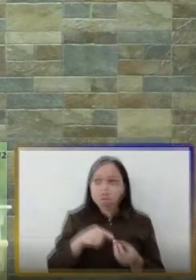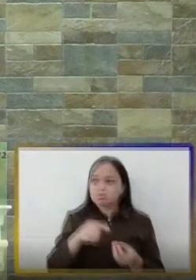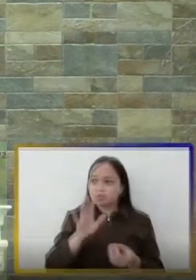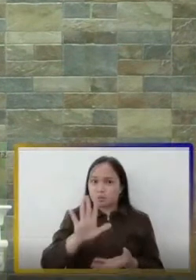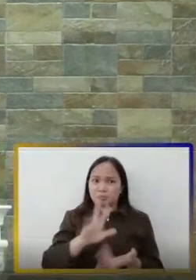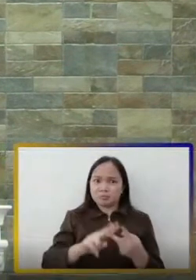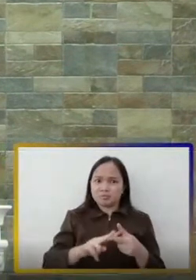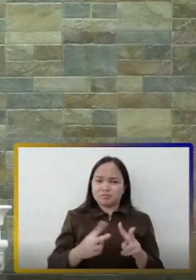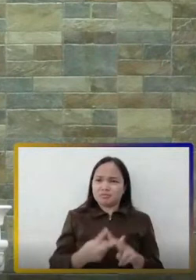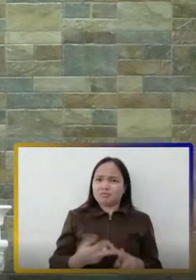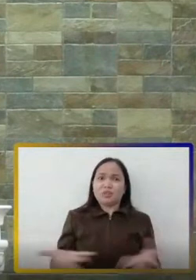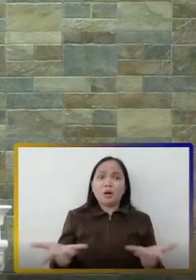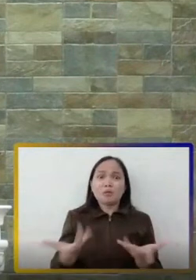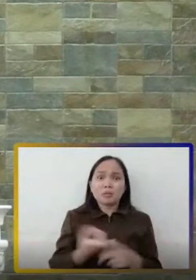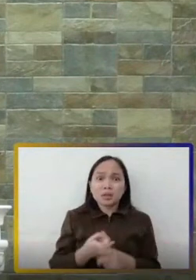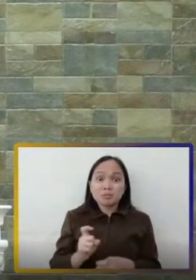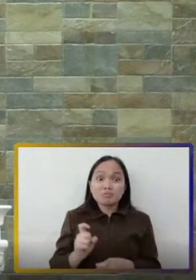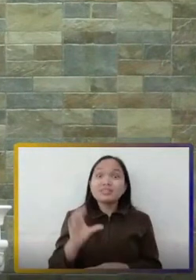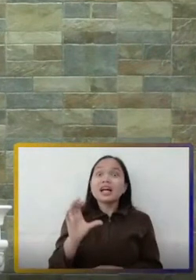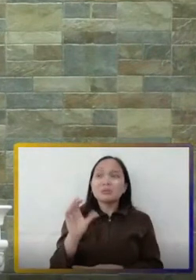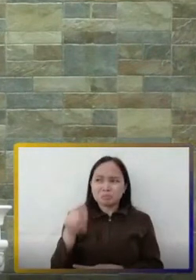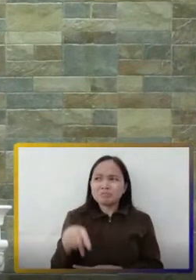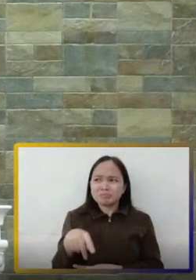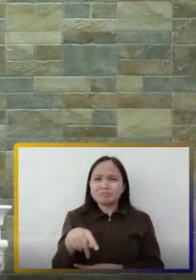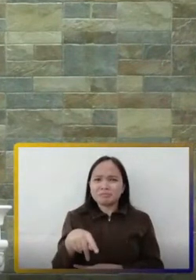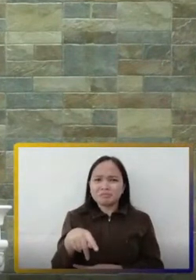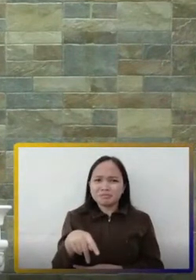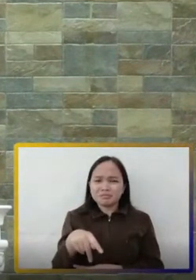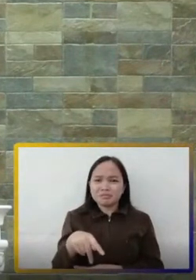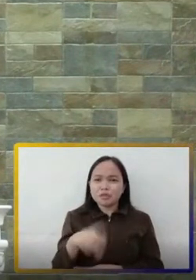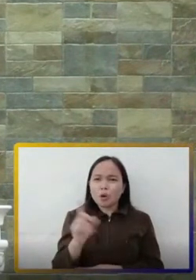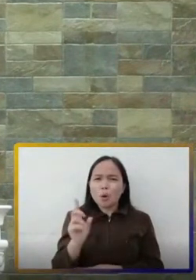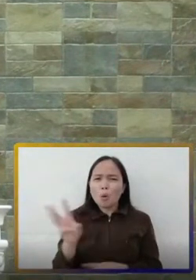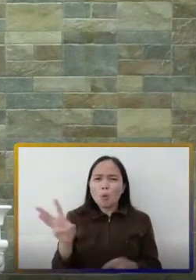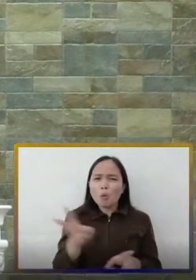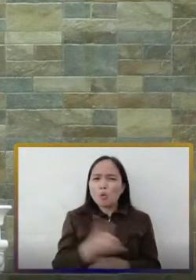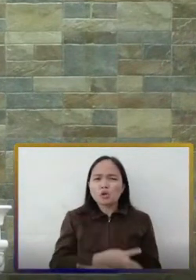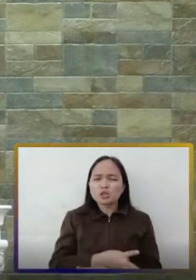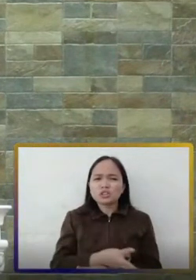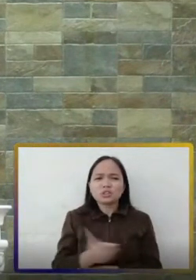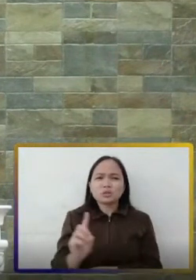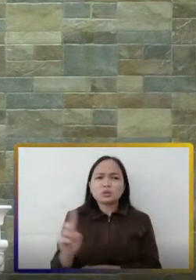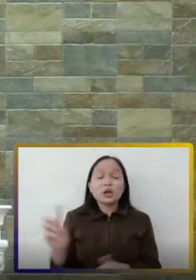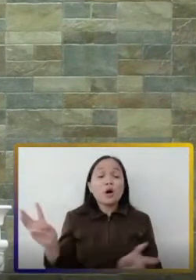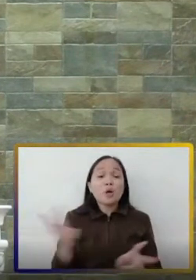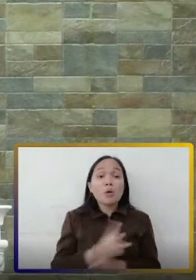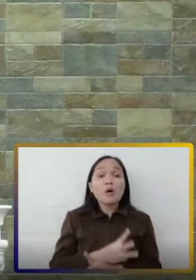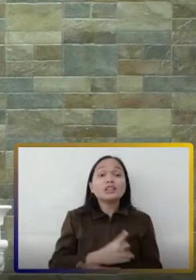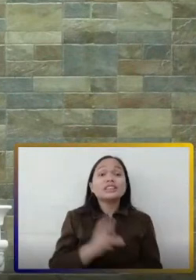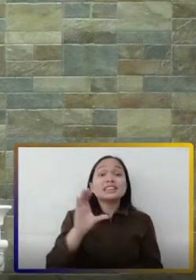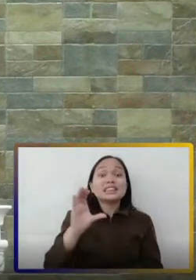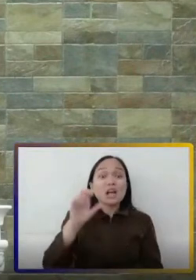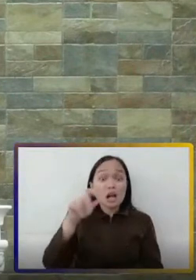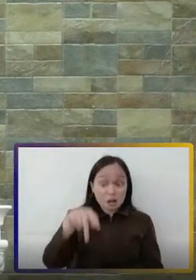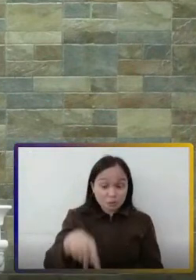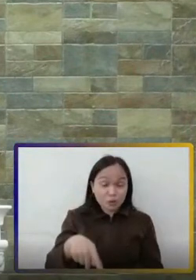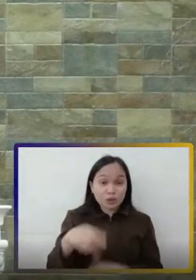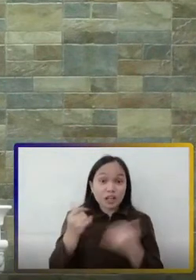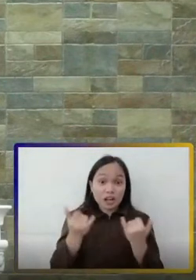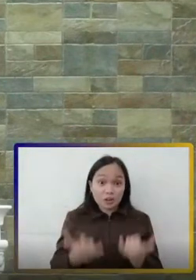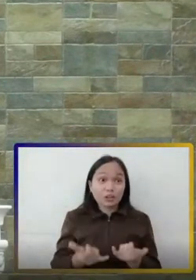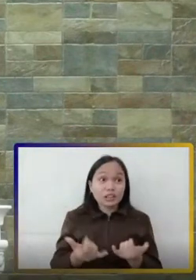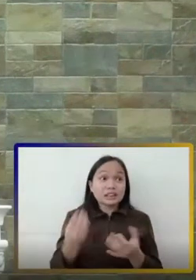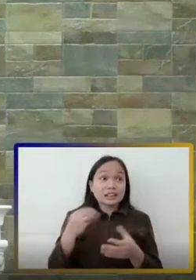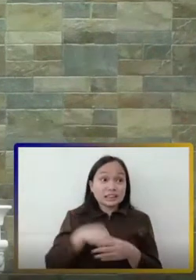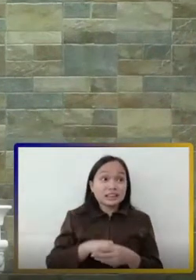It's all right here. Now, the worst of all is that the cell phone now, the contents of the cell